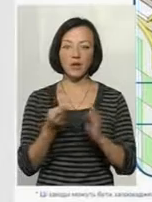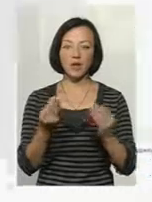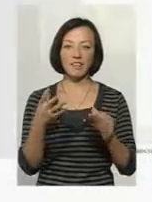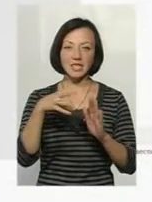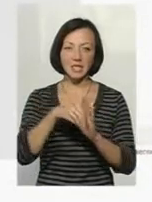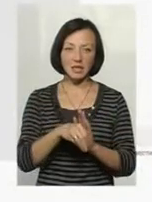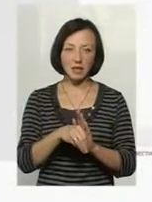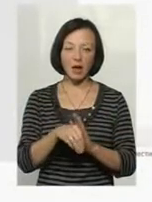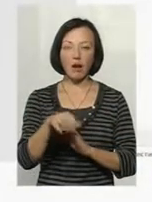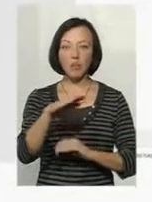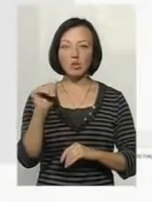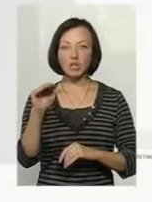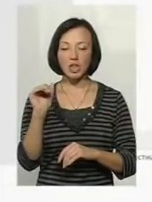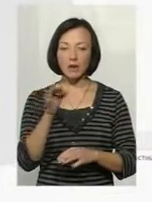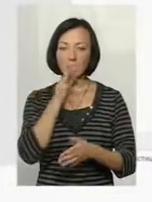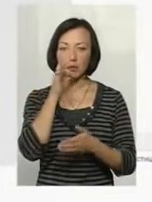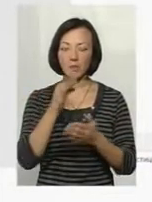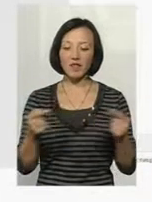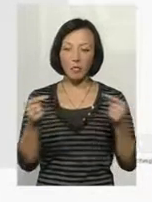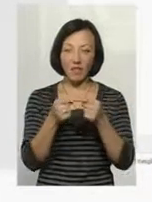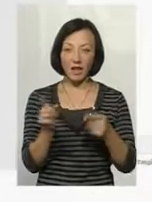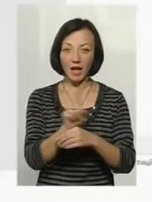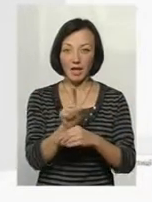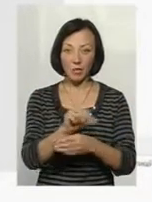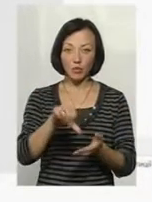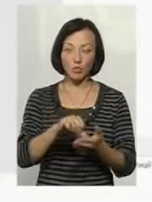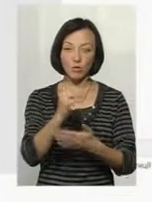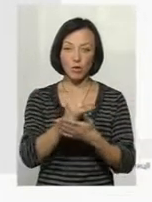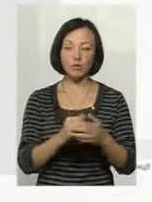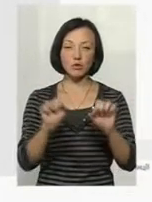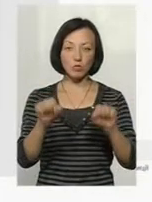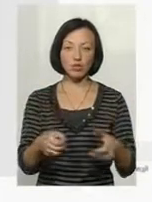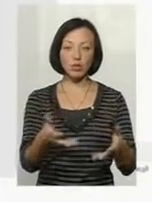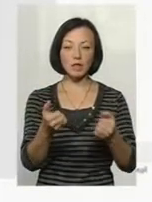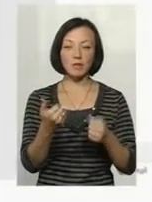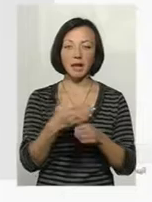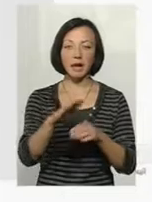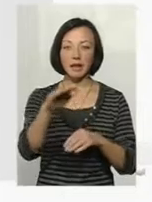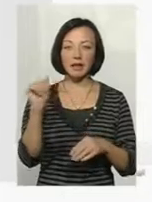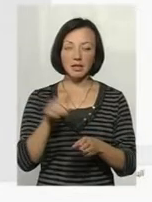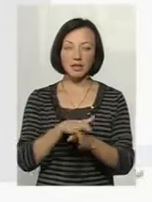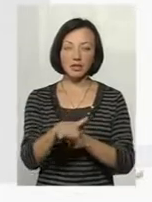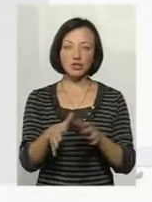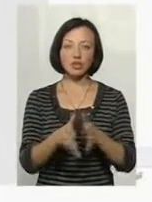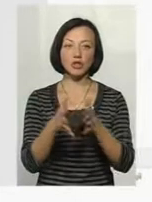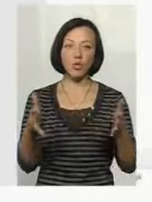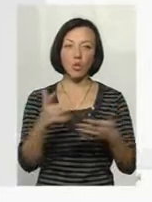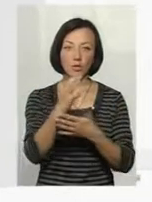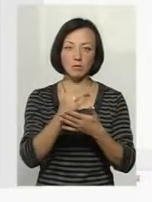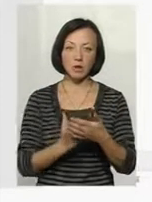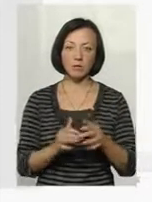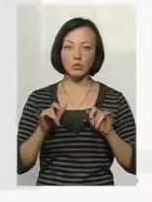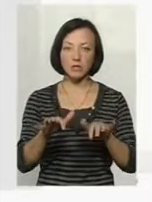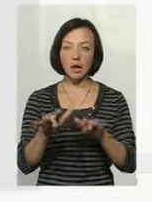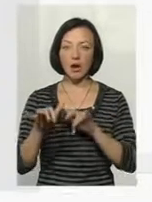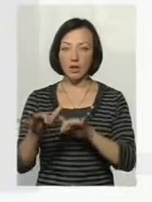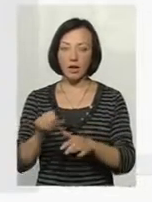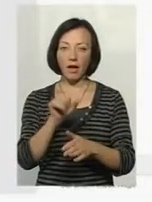інвестицій. Позичальники, які відповідають критеріям участі у програмі, зможуть отримати кредити на реалізацію широкого спектру заходів